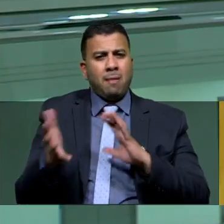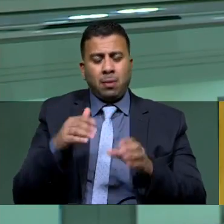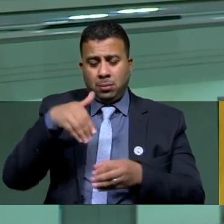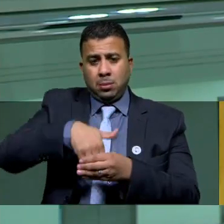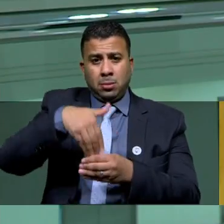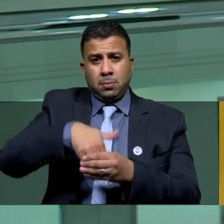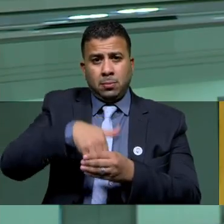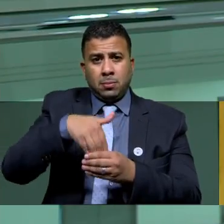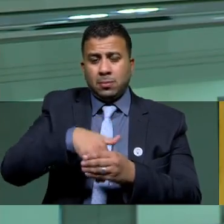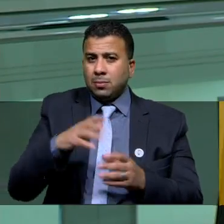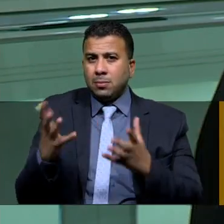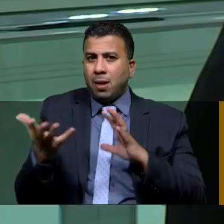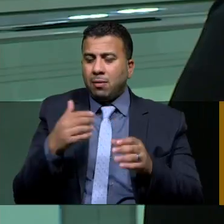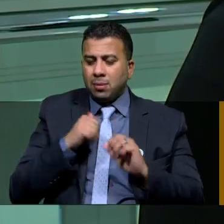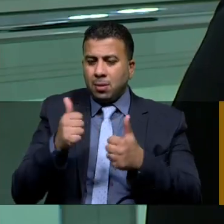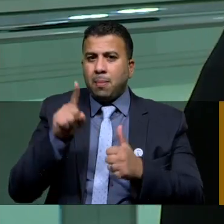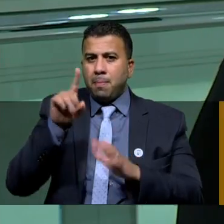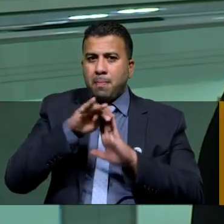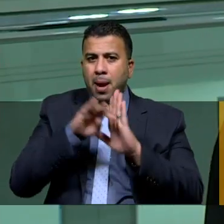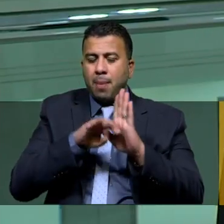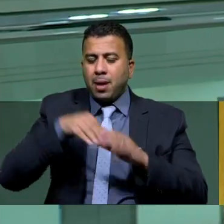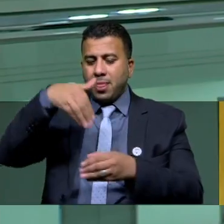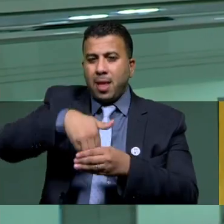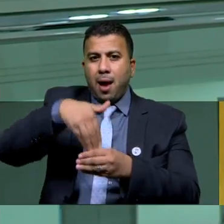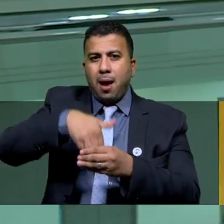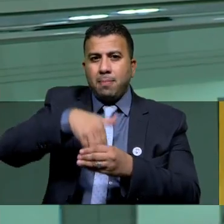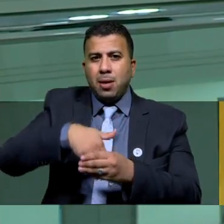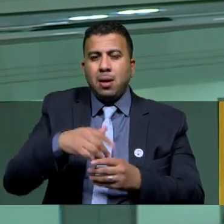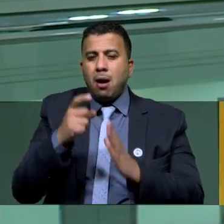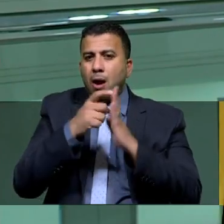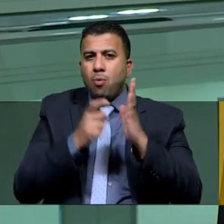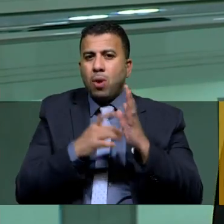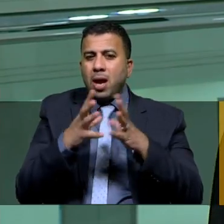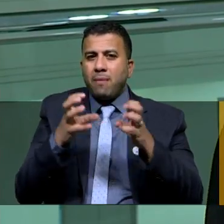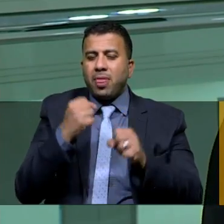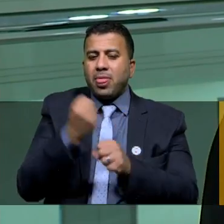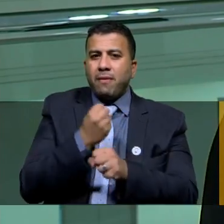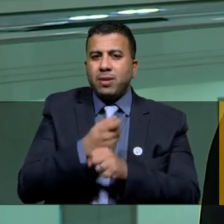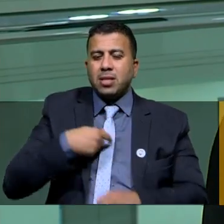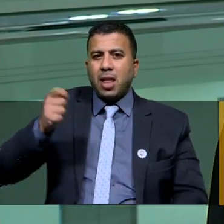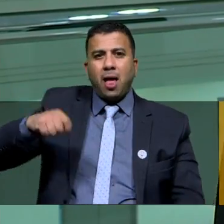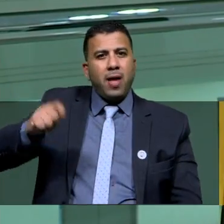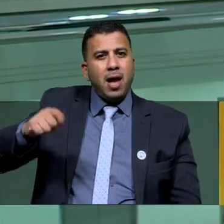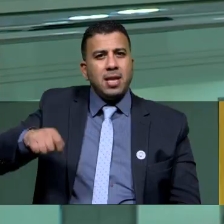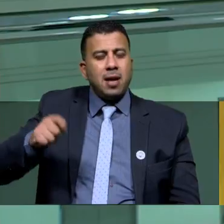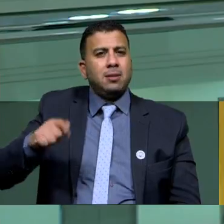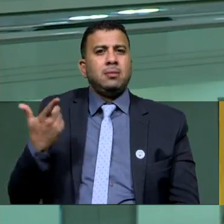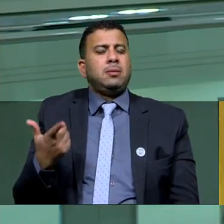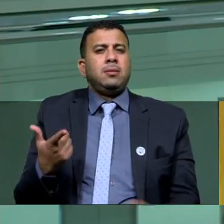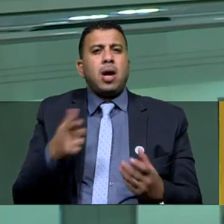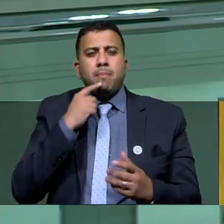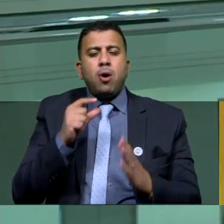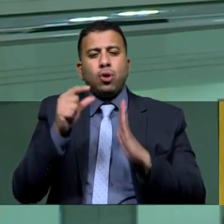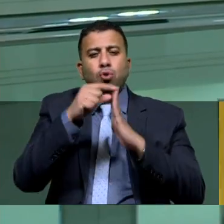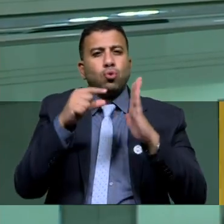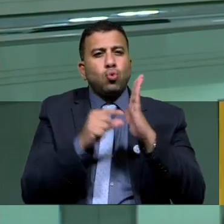الانتخابات، كيف يقدم برنامج انتخابي، ما هي السلطه التشريعيه التنفيذيه القضائيه، ما هو